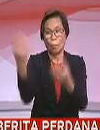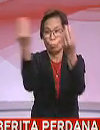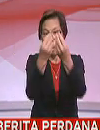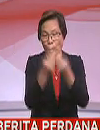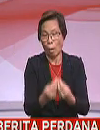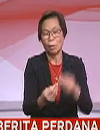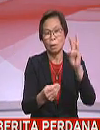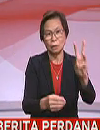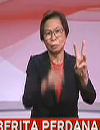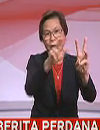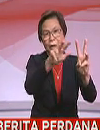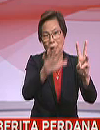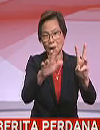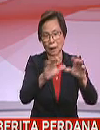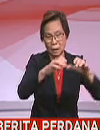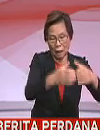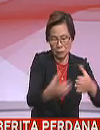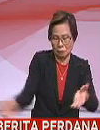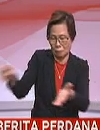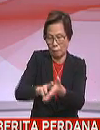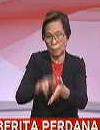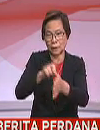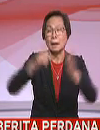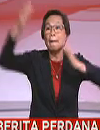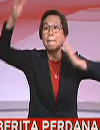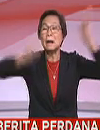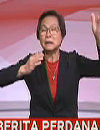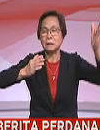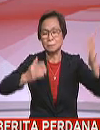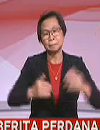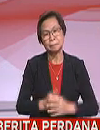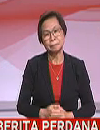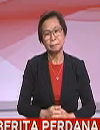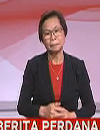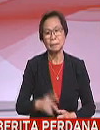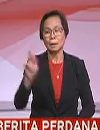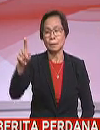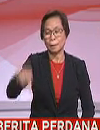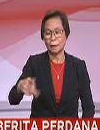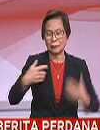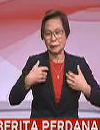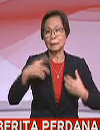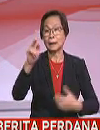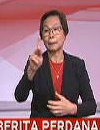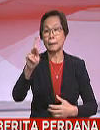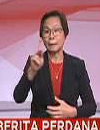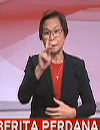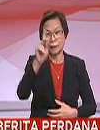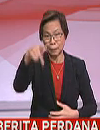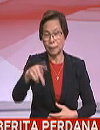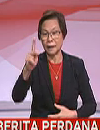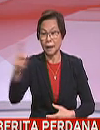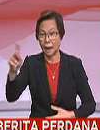menjadikan 635 kelas V dilaporkan di negara ini setakat ini ketua pengarah kesehatan sudah tenar Hisyam